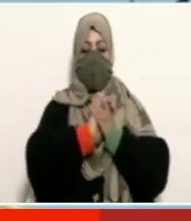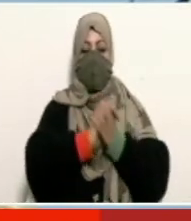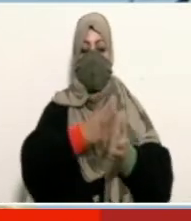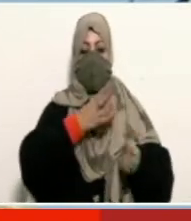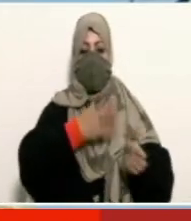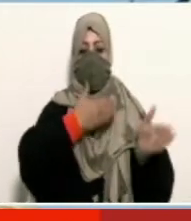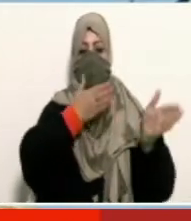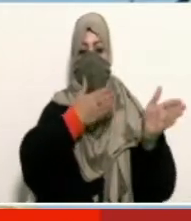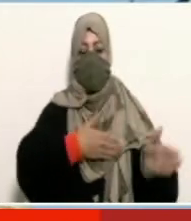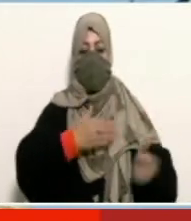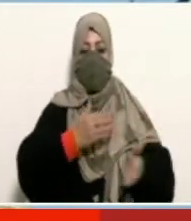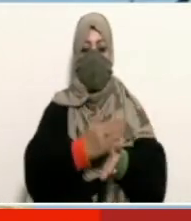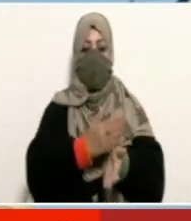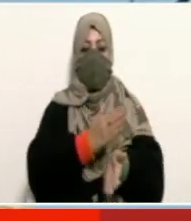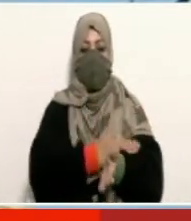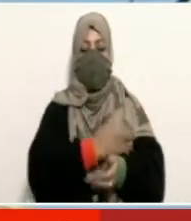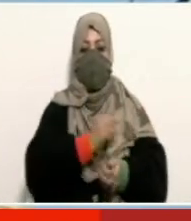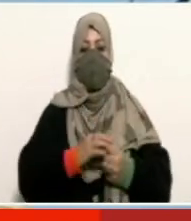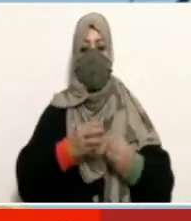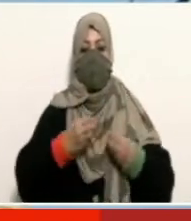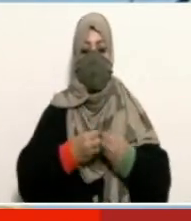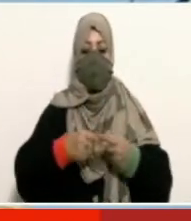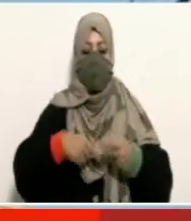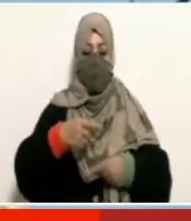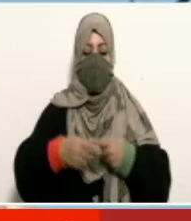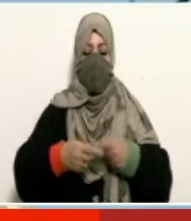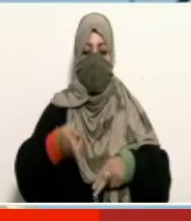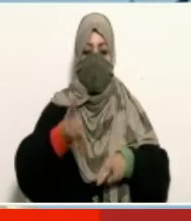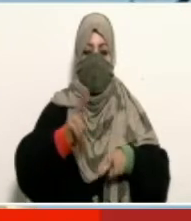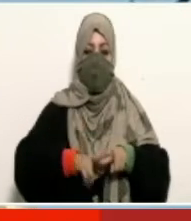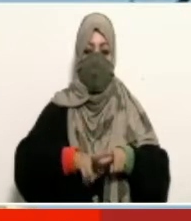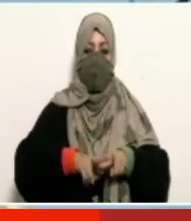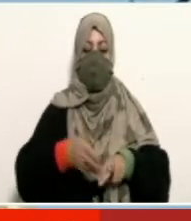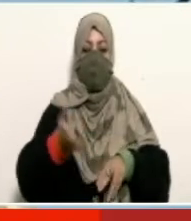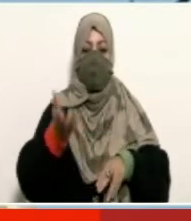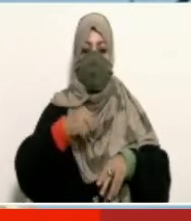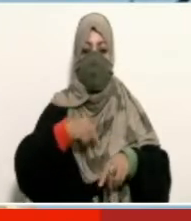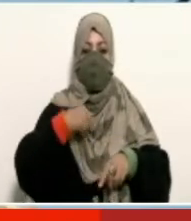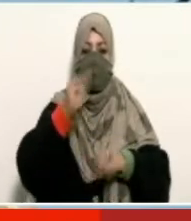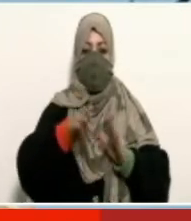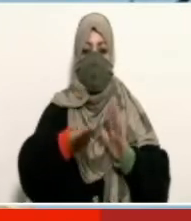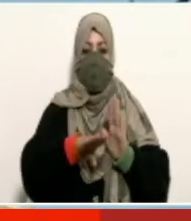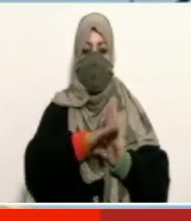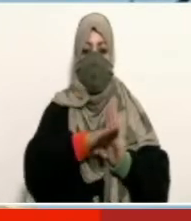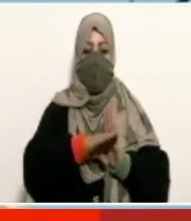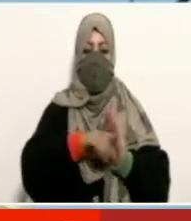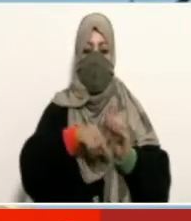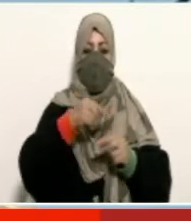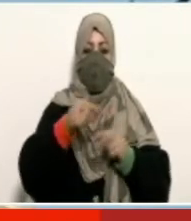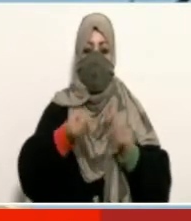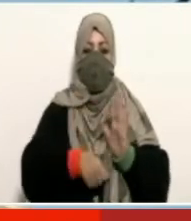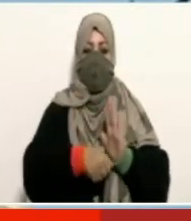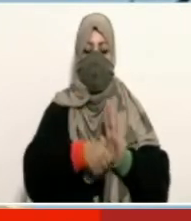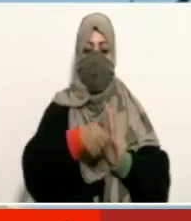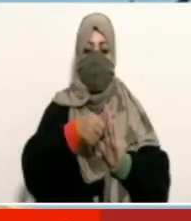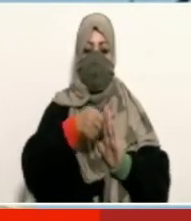أيها الإخوة لنكمل حلقتنا التي ابتدأناها من برنامج مع دار